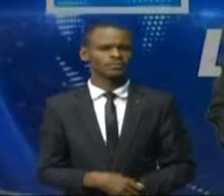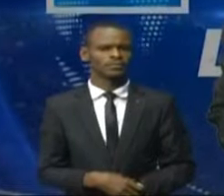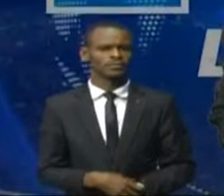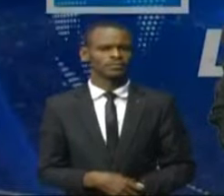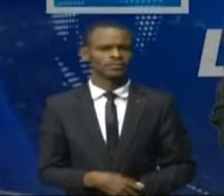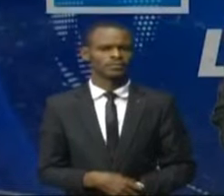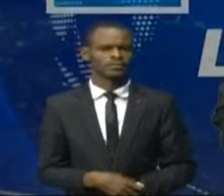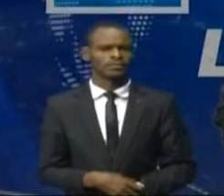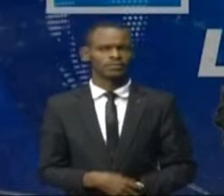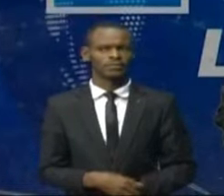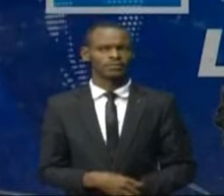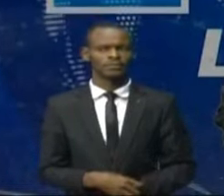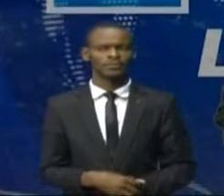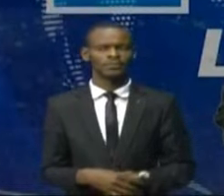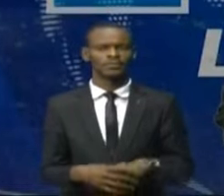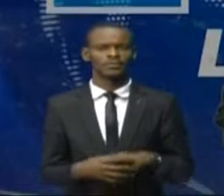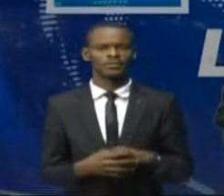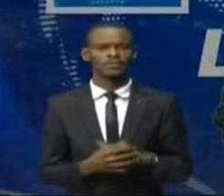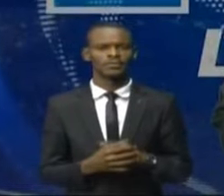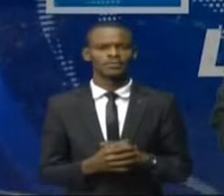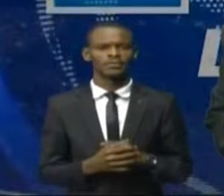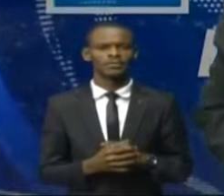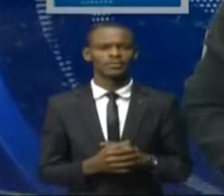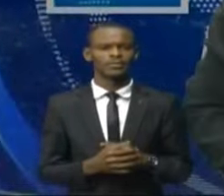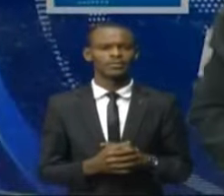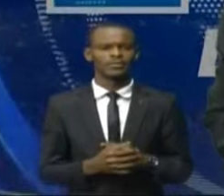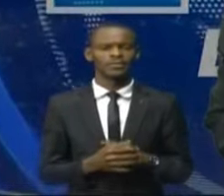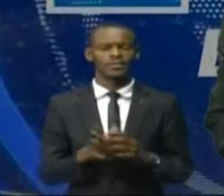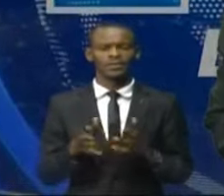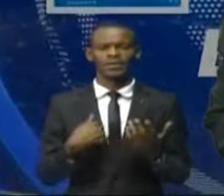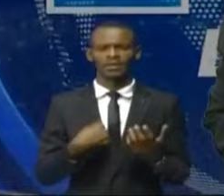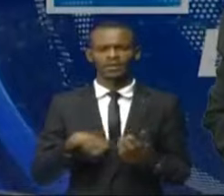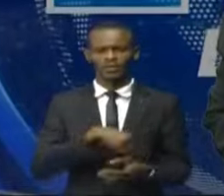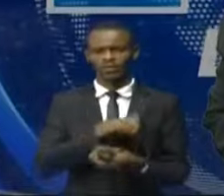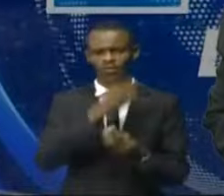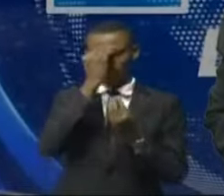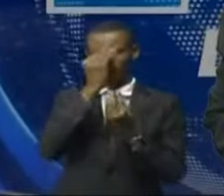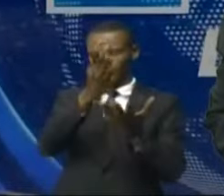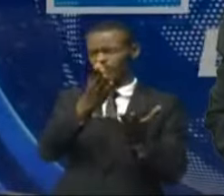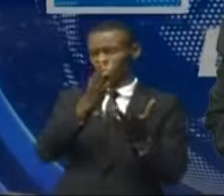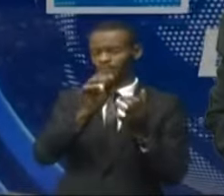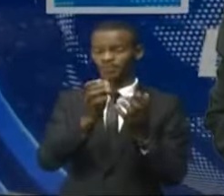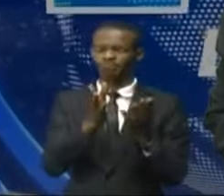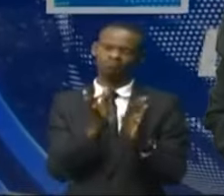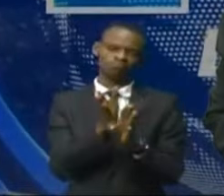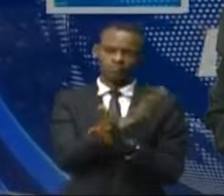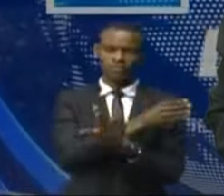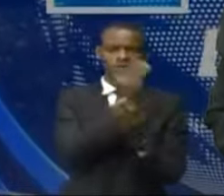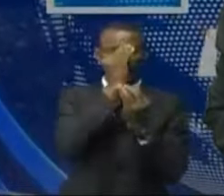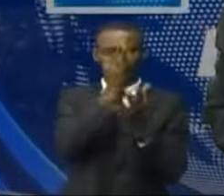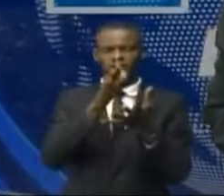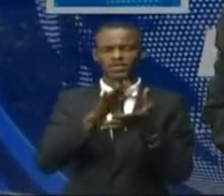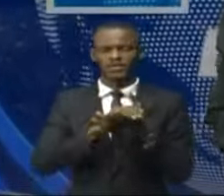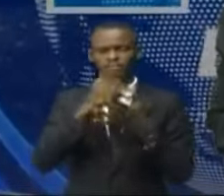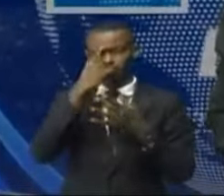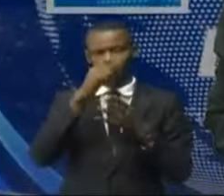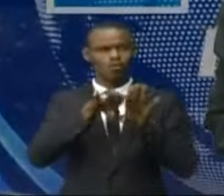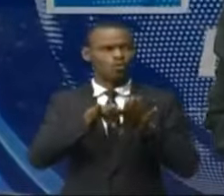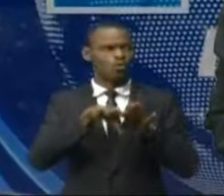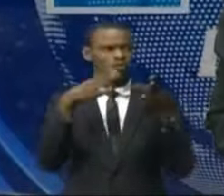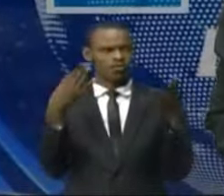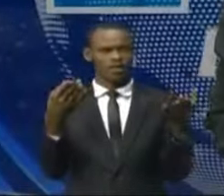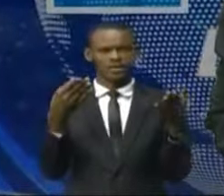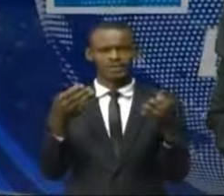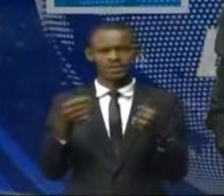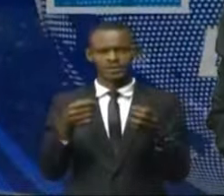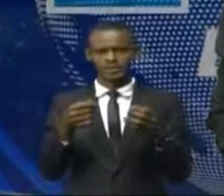Avant de retrouver le cours de ce journal, d'abord cette information en perspective de l'ouverture de son guichet. Le cadastre minier